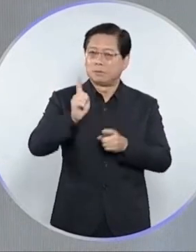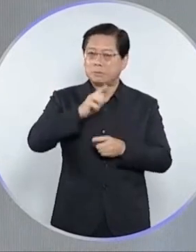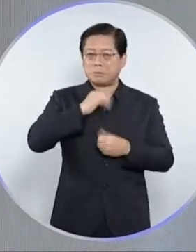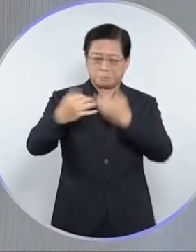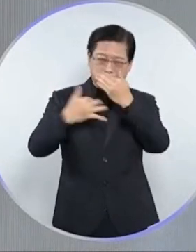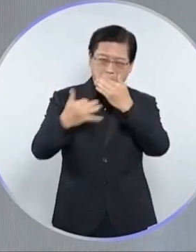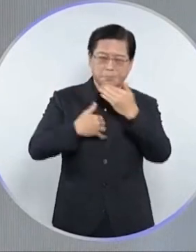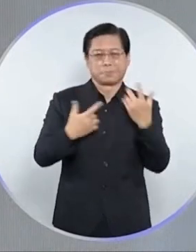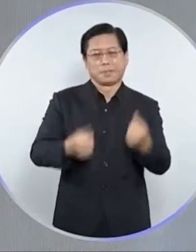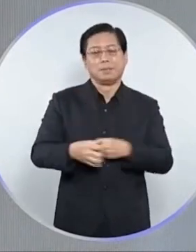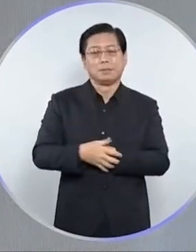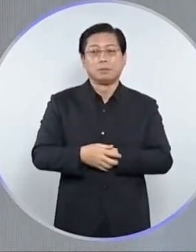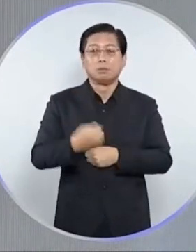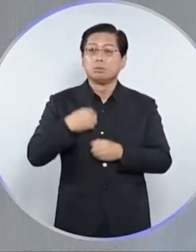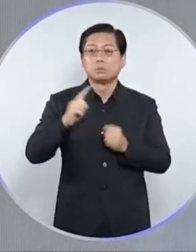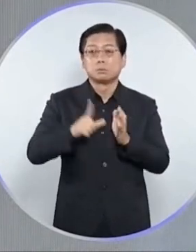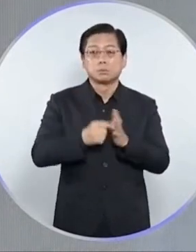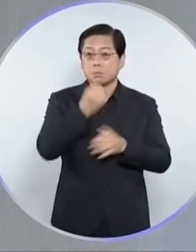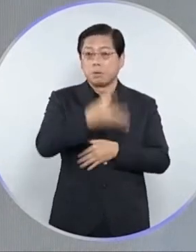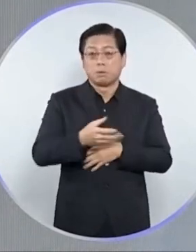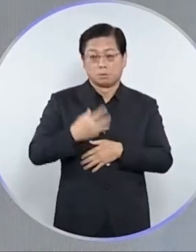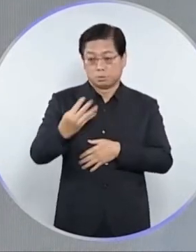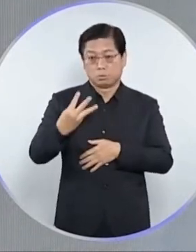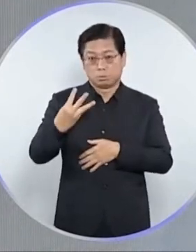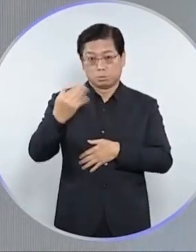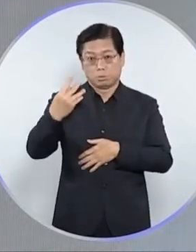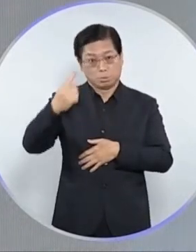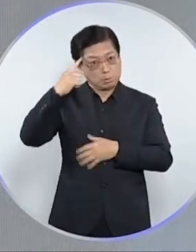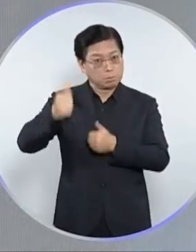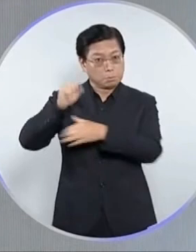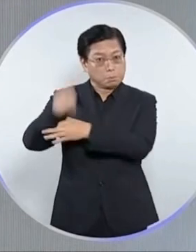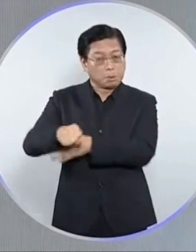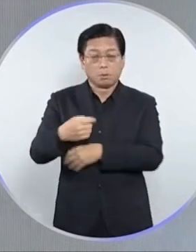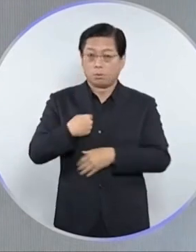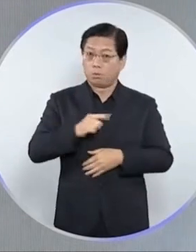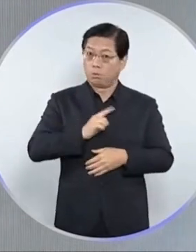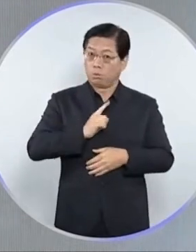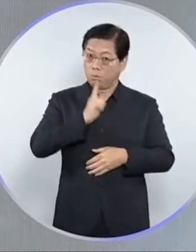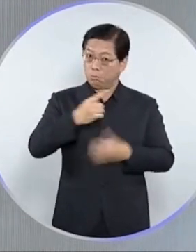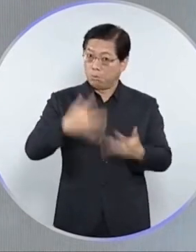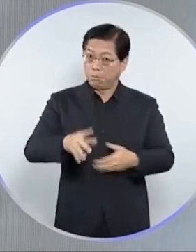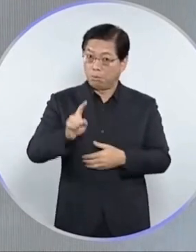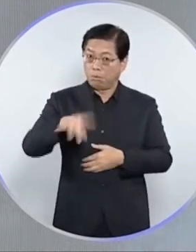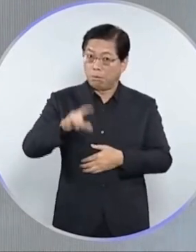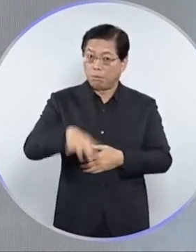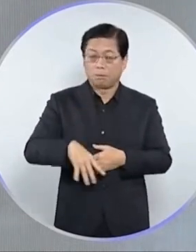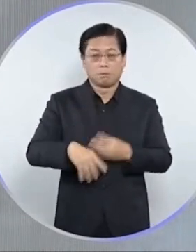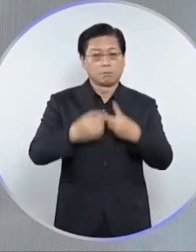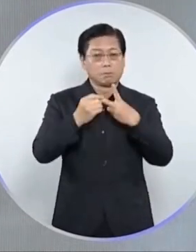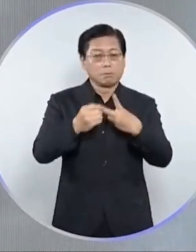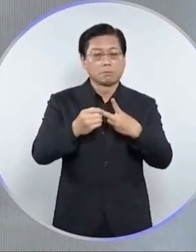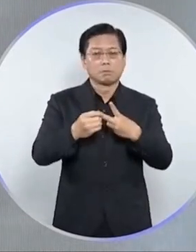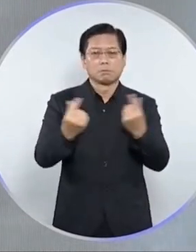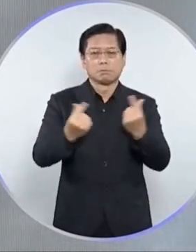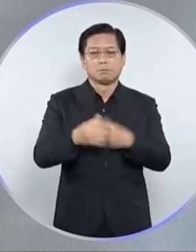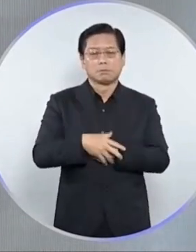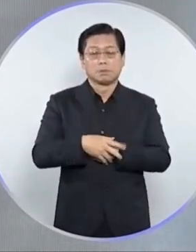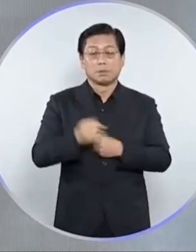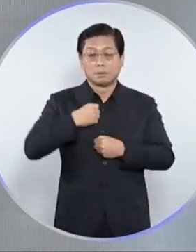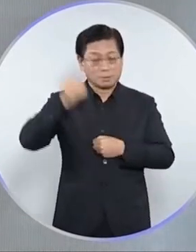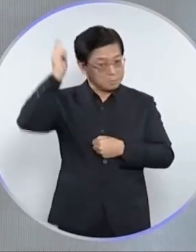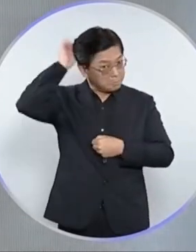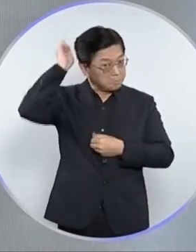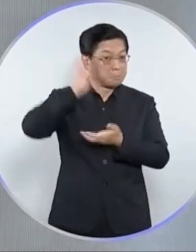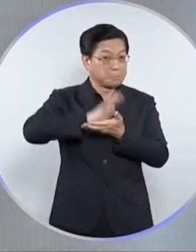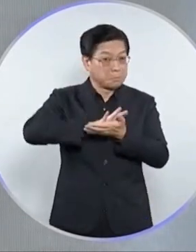抹黑。我什么时候说过接受九二共识？你在哪里看到的？再来哦，就好像清末，你知